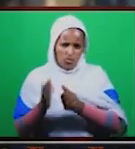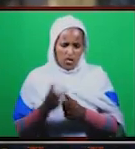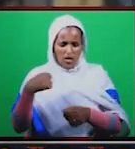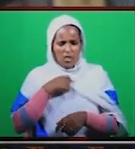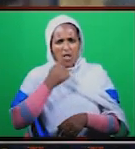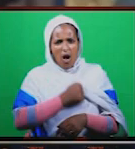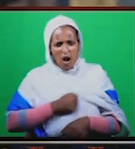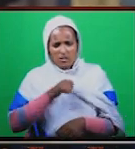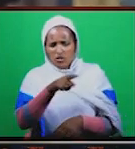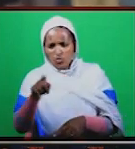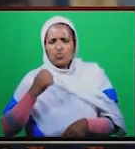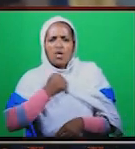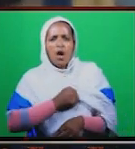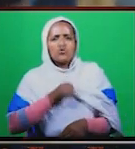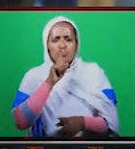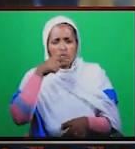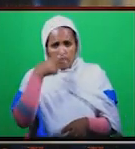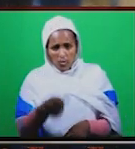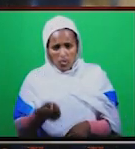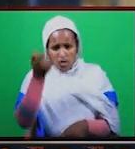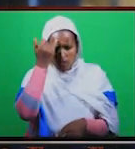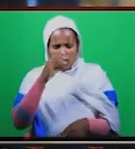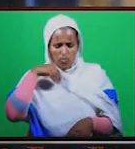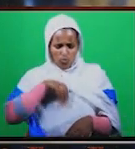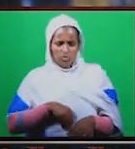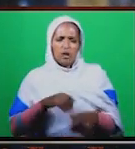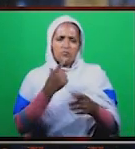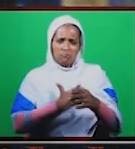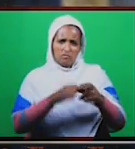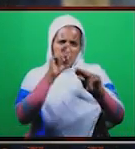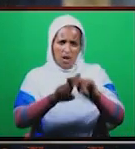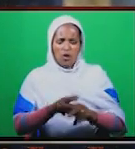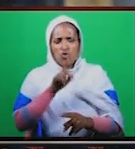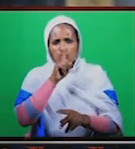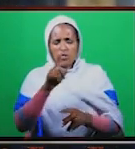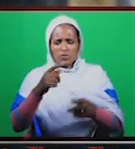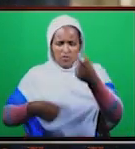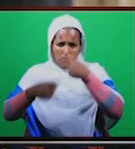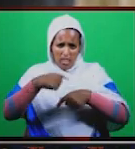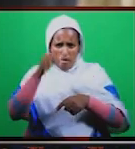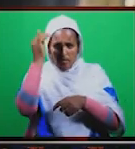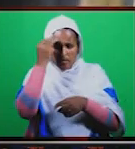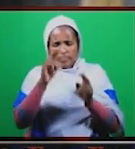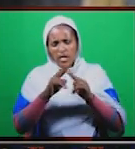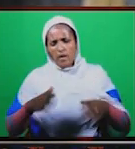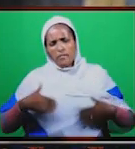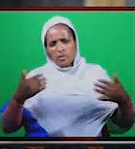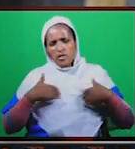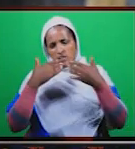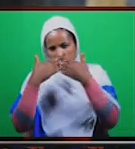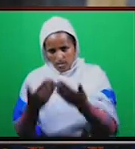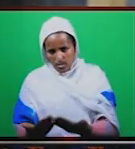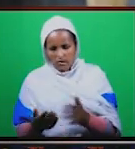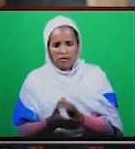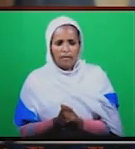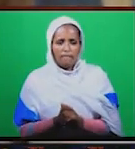አባቶቻችን የእኛን ጩኸት እየጮሁልን ነው። የእኛን ሀዘን ለካ እነሱ እያዘኑልን ነው የሚለው ነገር በውስጣችን አድሯል። እውነት